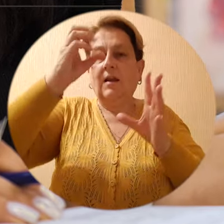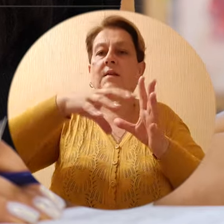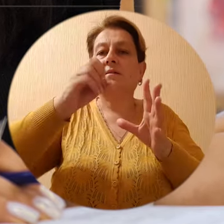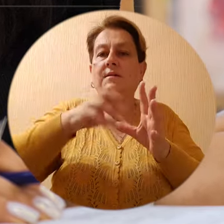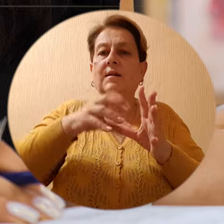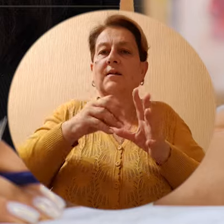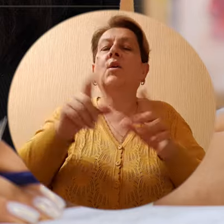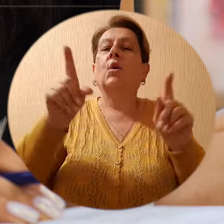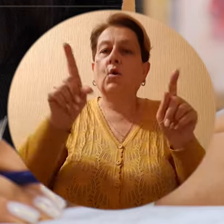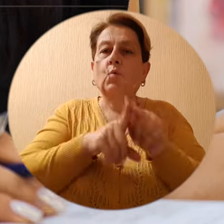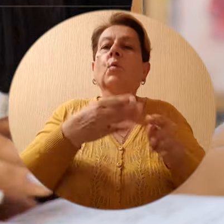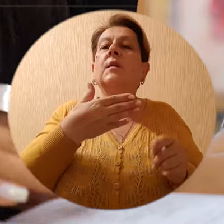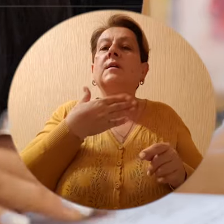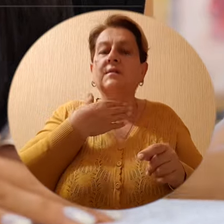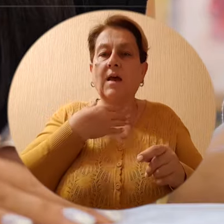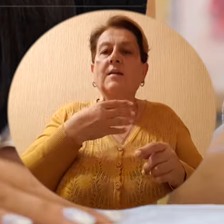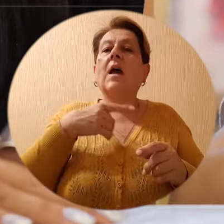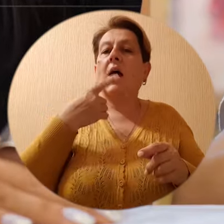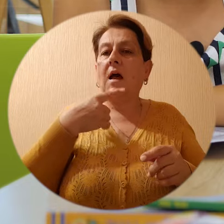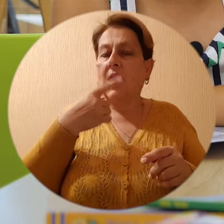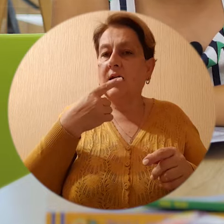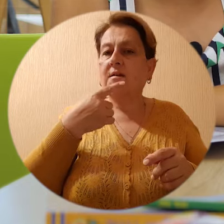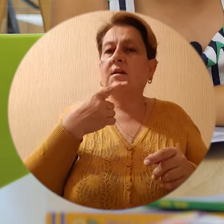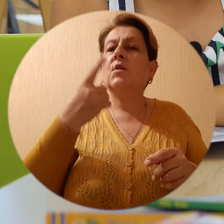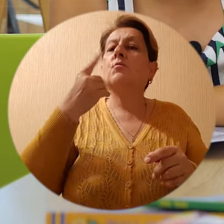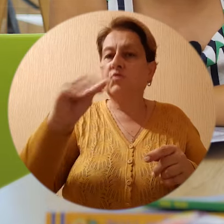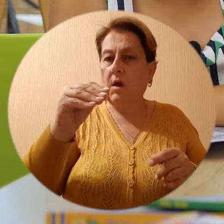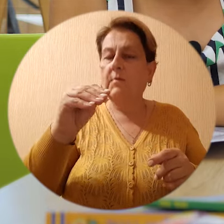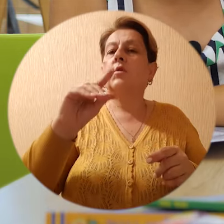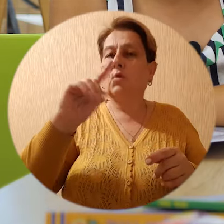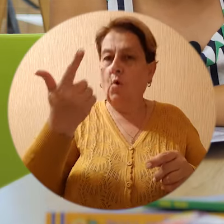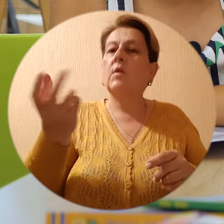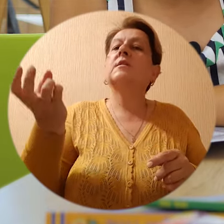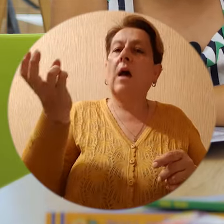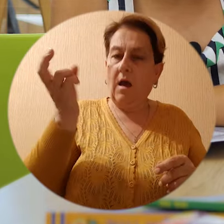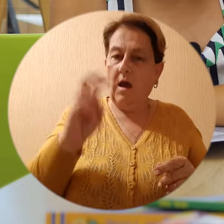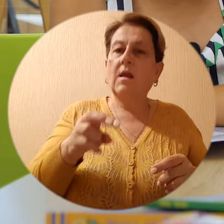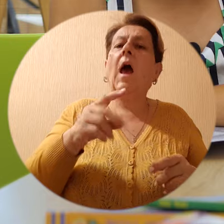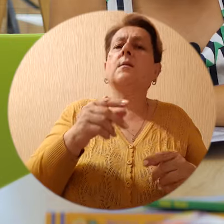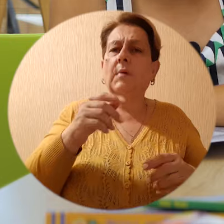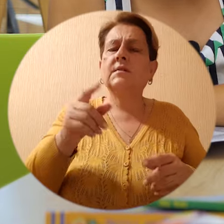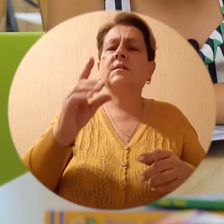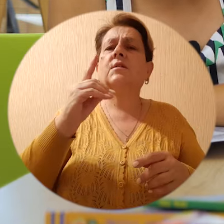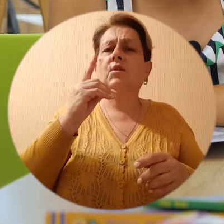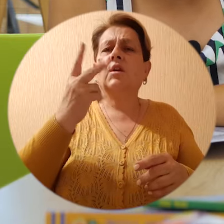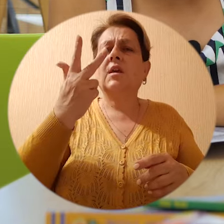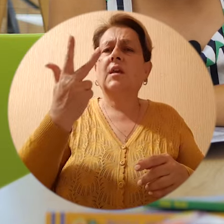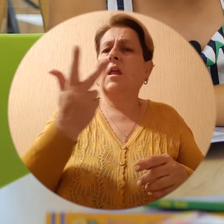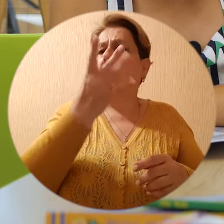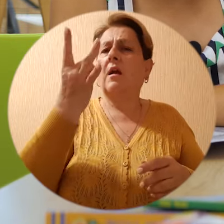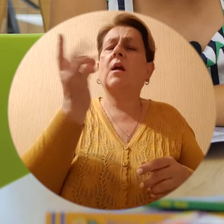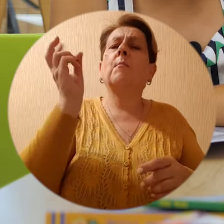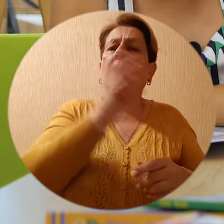լցրեց, նույն ձայնը դարձյալ ասաց. «Մի շաբաթից նորից արի»։ Այսպես Ստանիսլավը